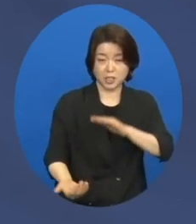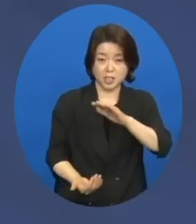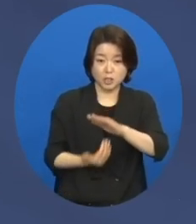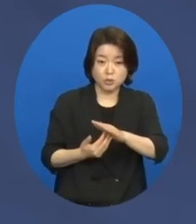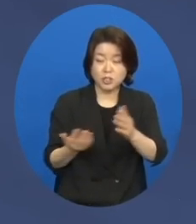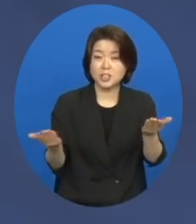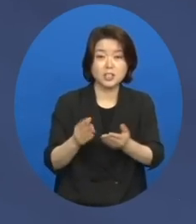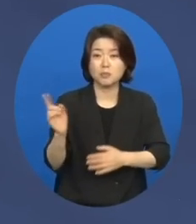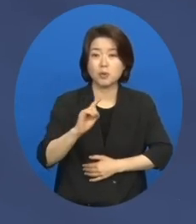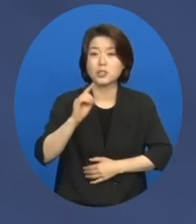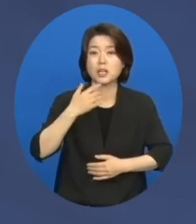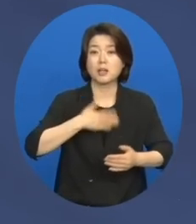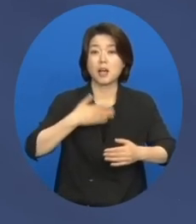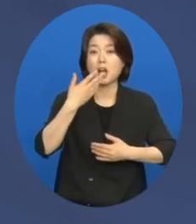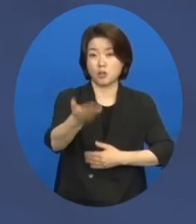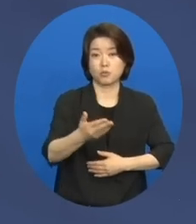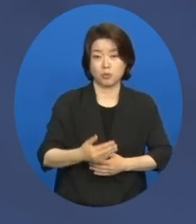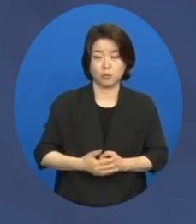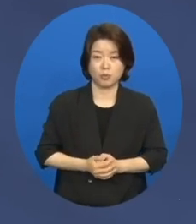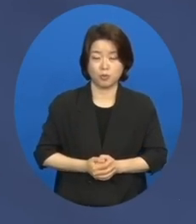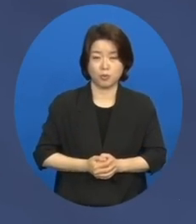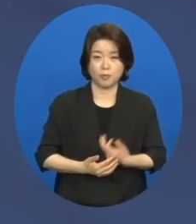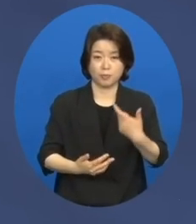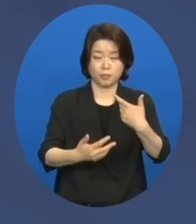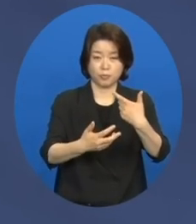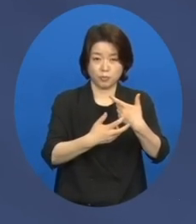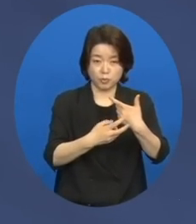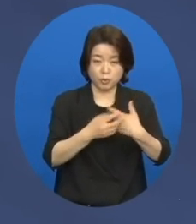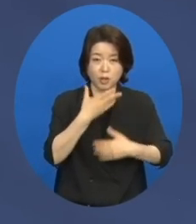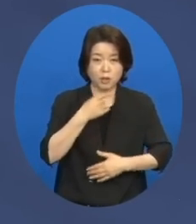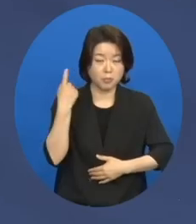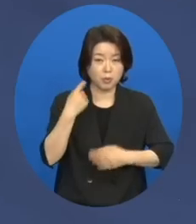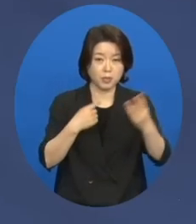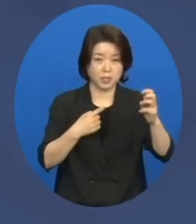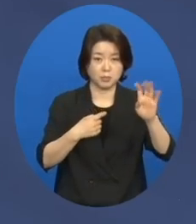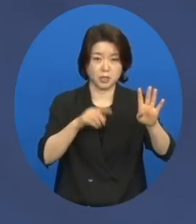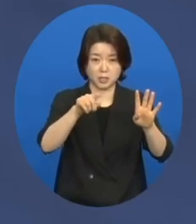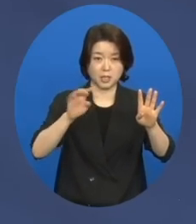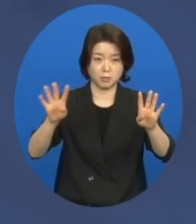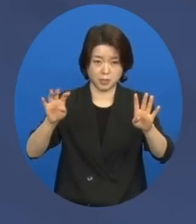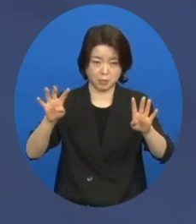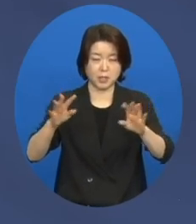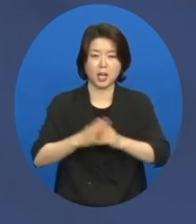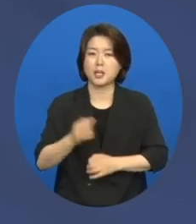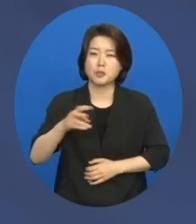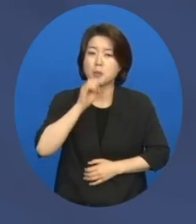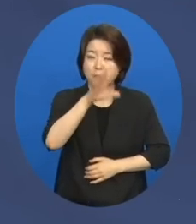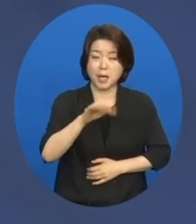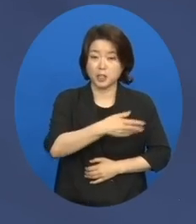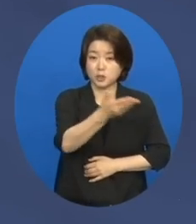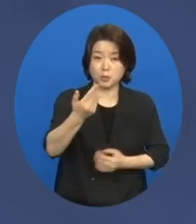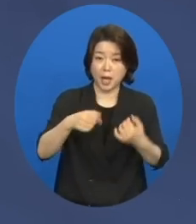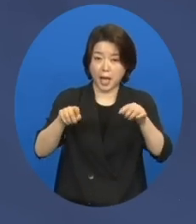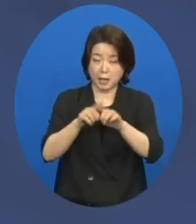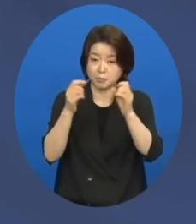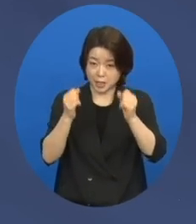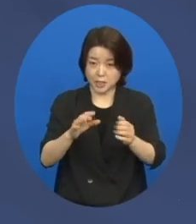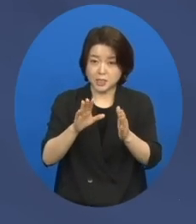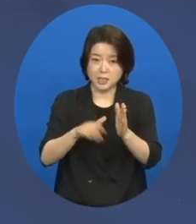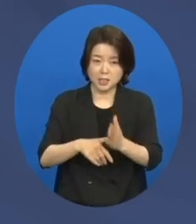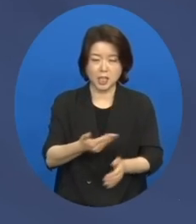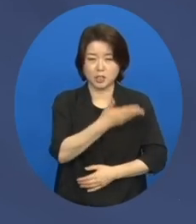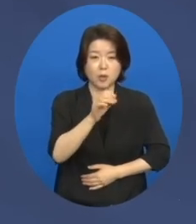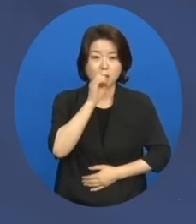뭔지를 말아주는데 누가복음 24장 44절에 또 이르시되 내가 너희와 함께 있을 때 너희에게 말한 바 곧